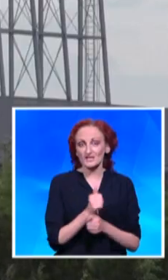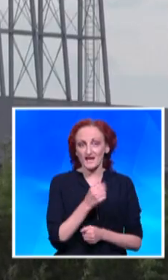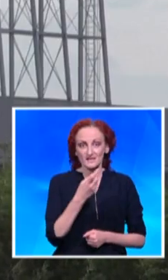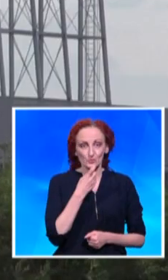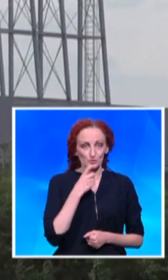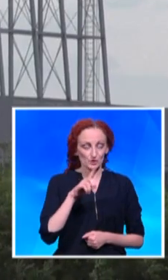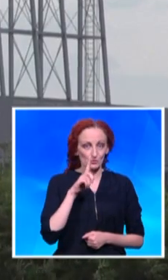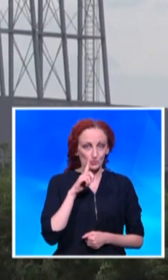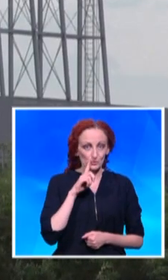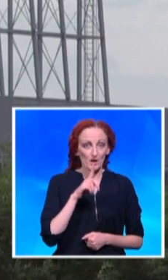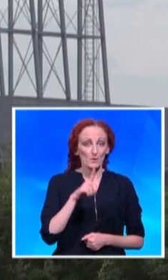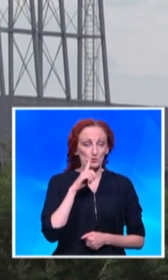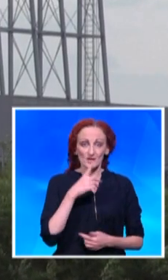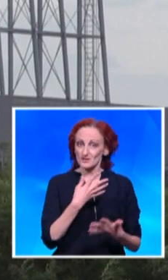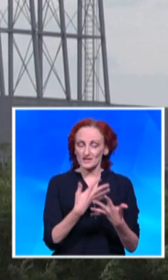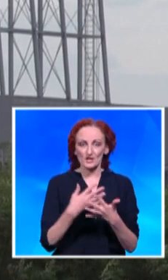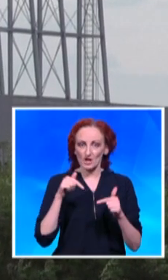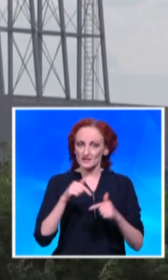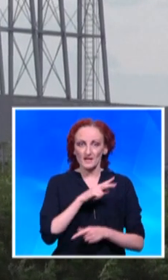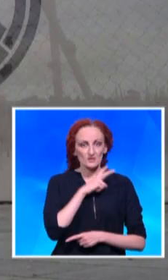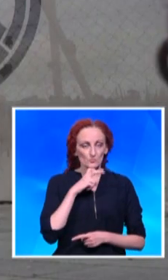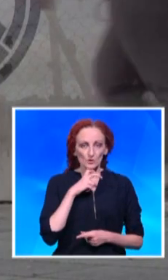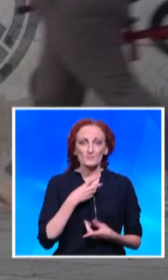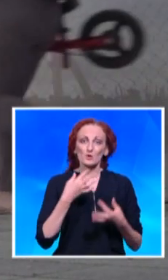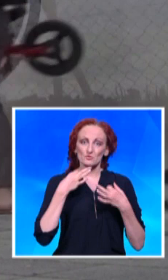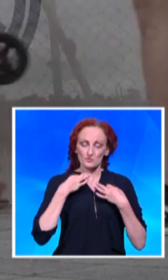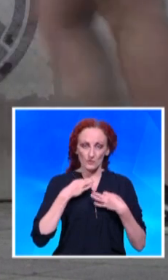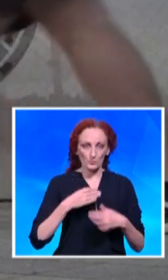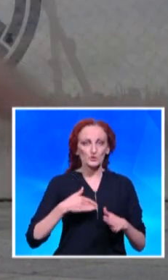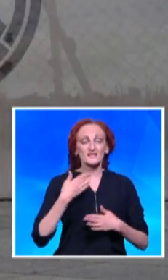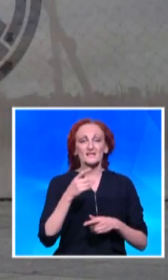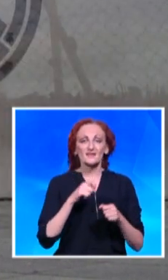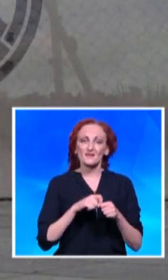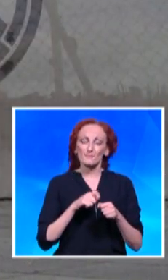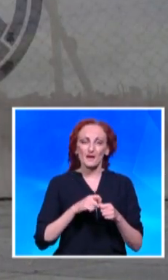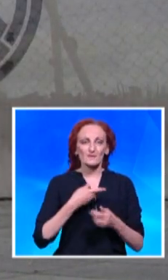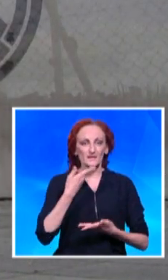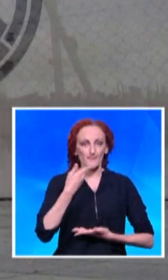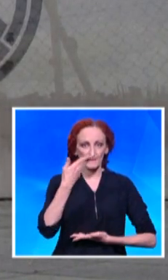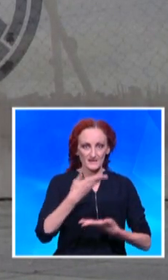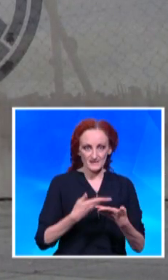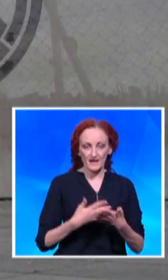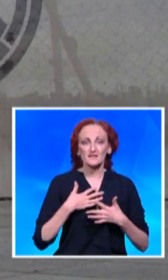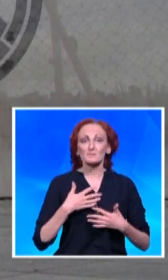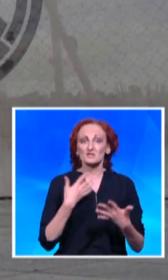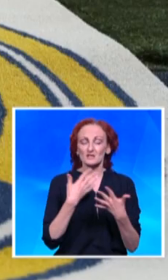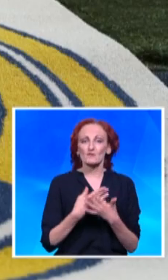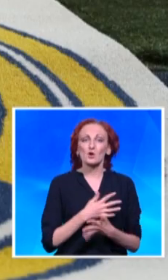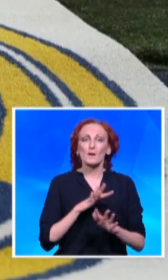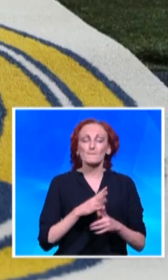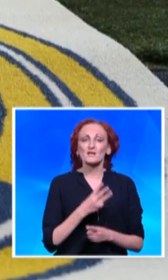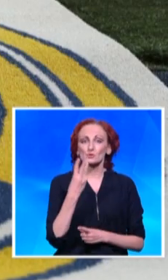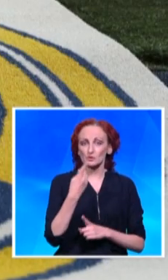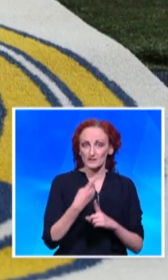отбор бяха задържани днес от полицията, но след това бяха освободени след направени показания. Грози ги затвор между 3 месеца и